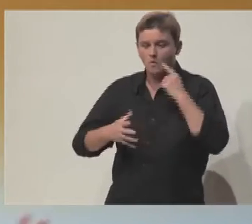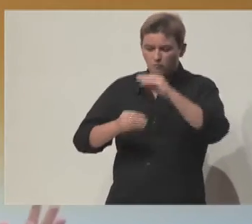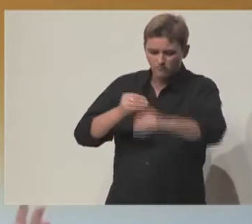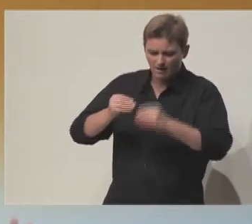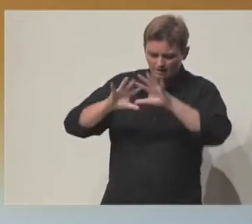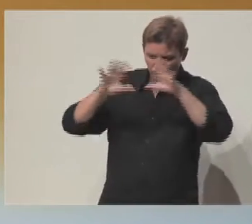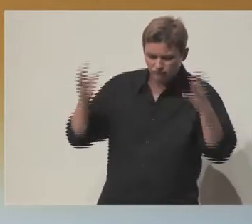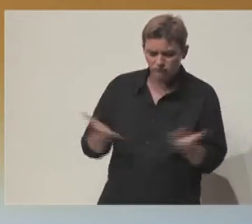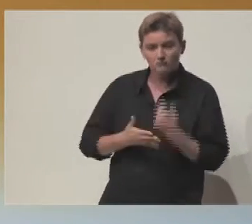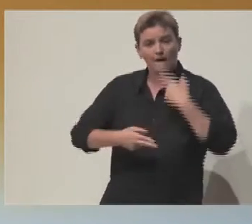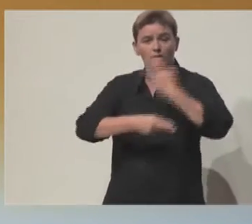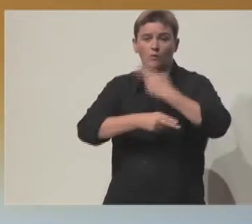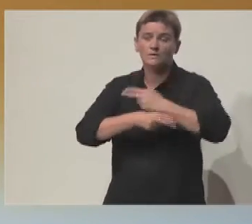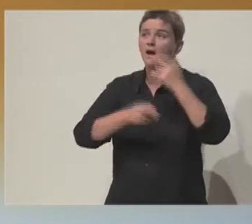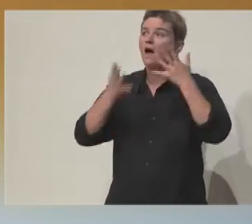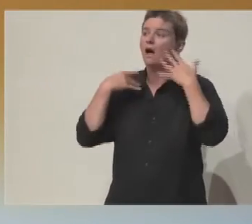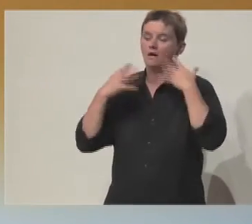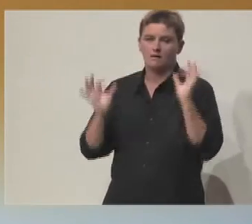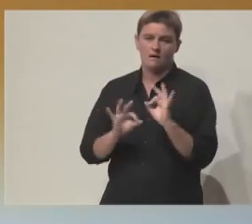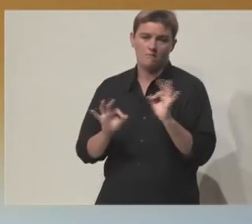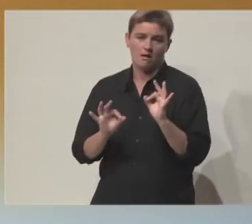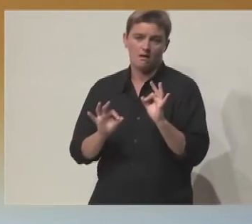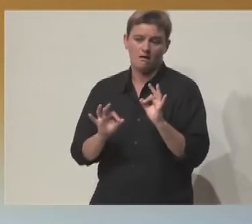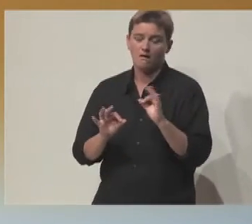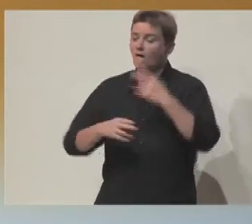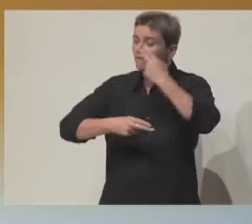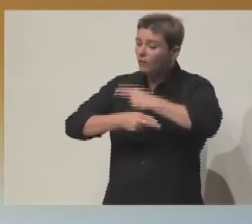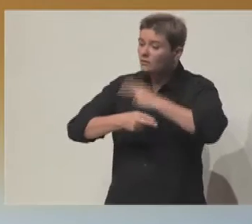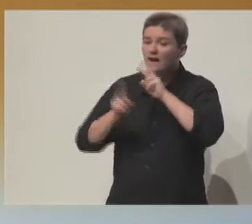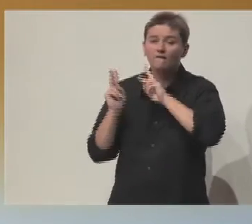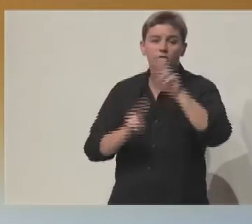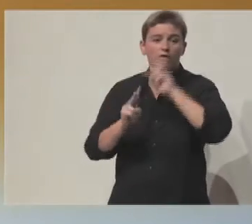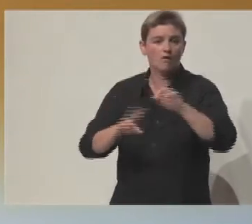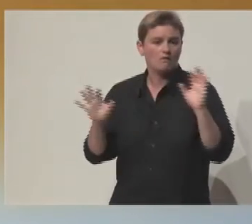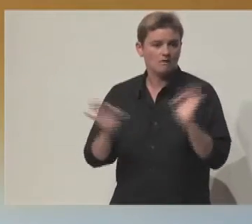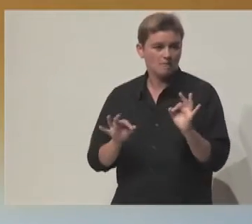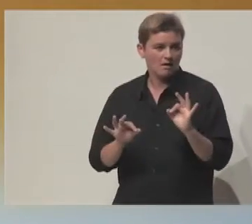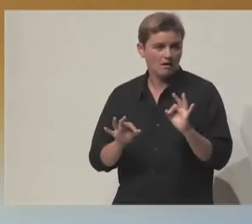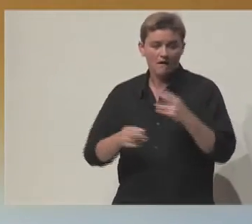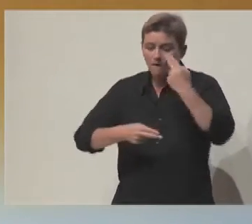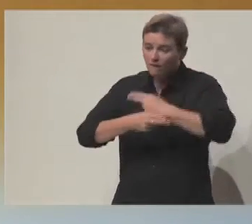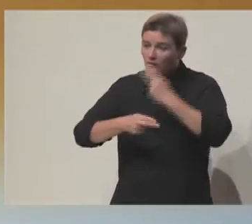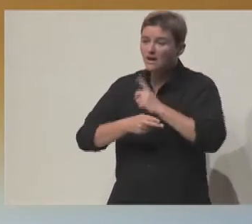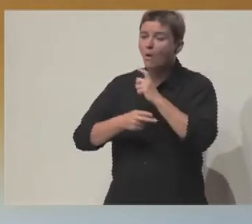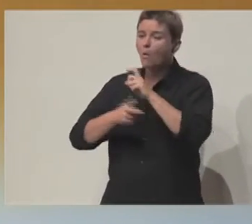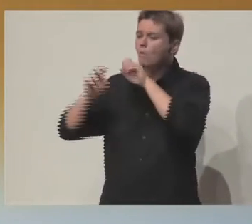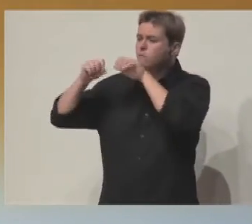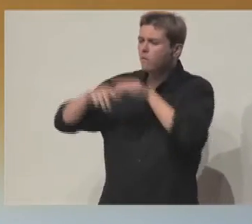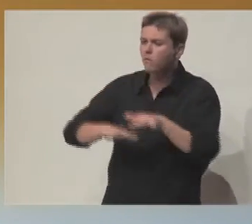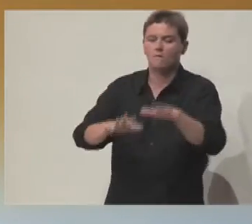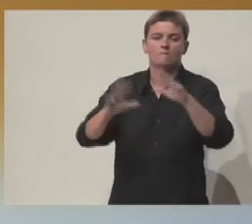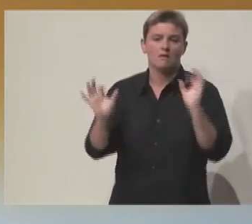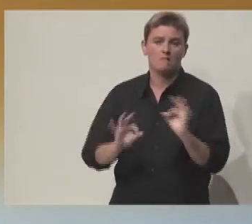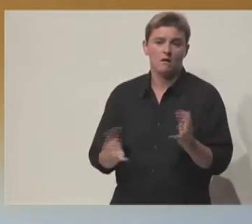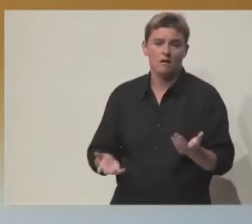il n'y a pas de frontières pour l'air pas de frontières pour le vent pas de frontières pour les grands courants quel que soit le lieu où